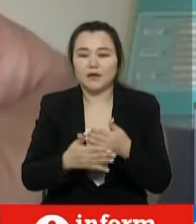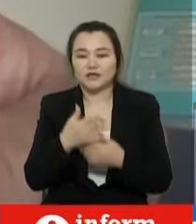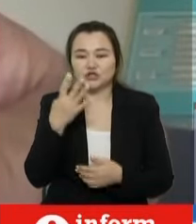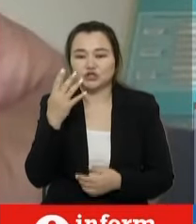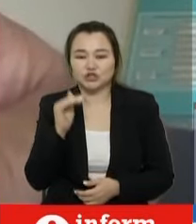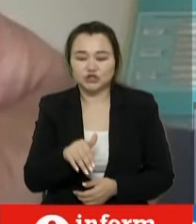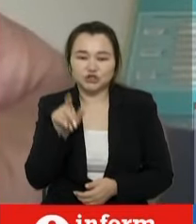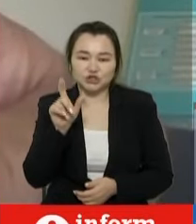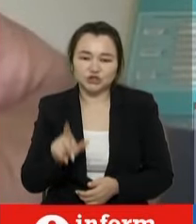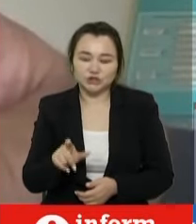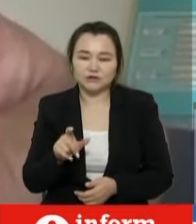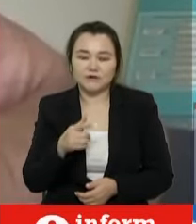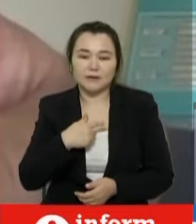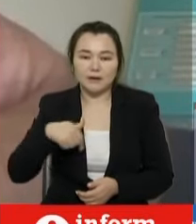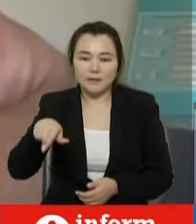4000 человек мы